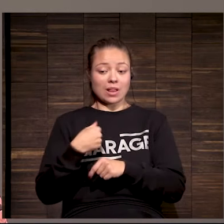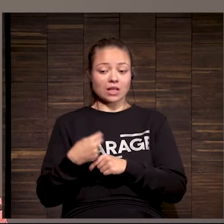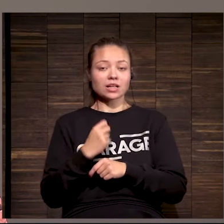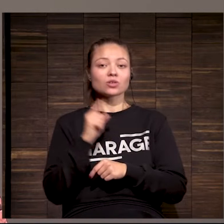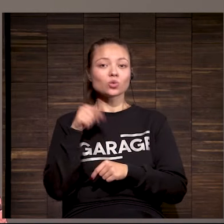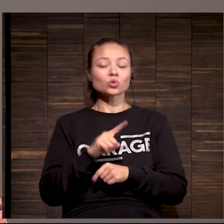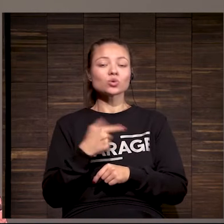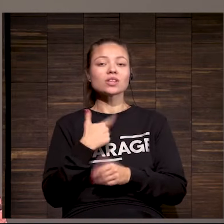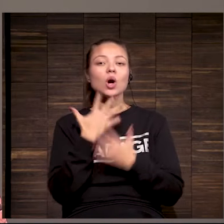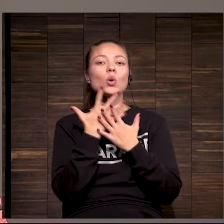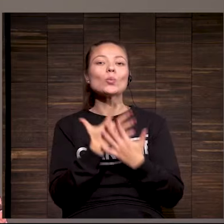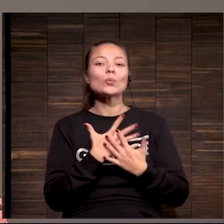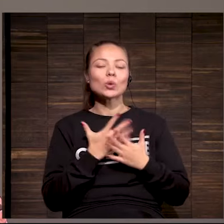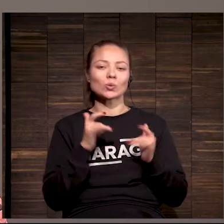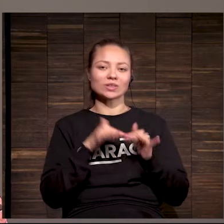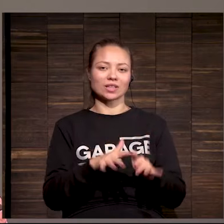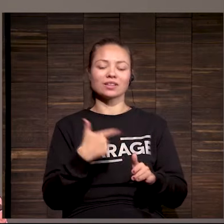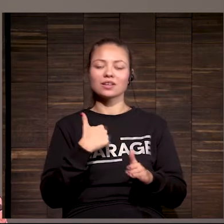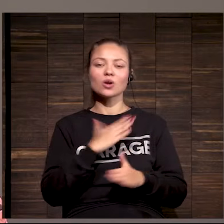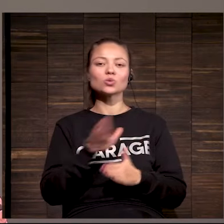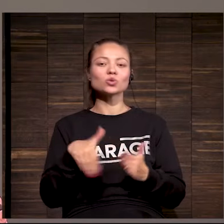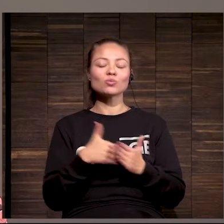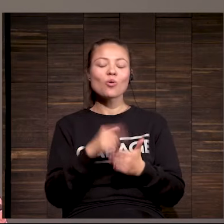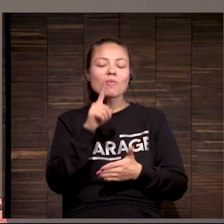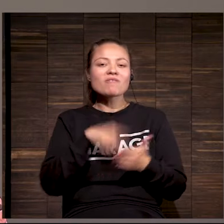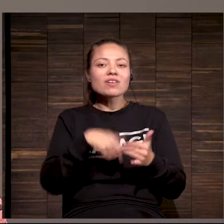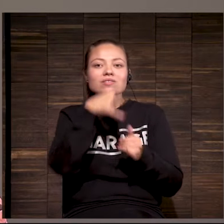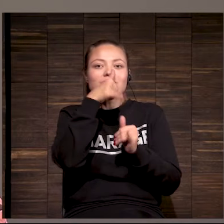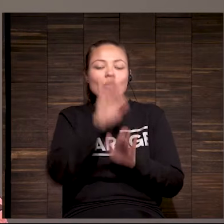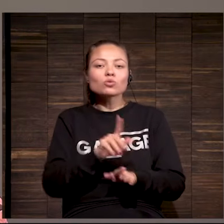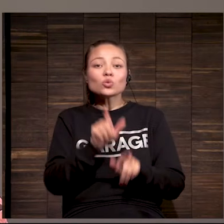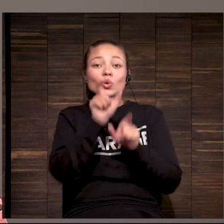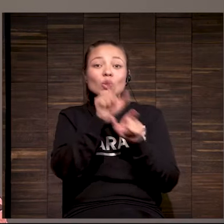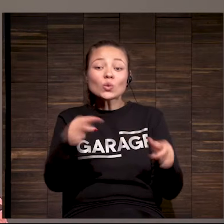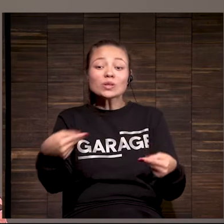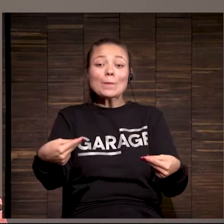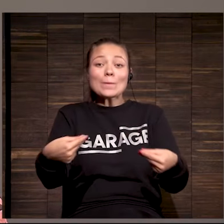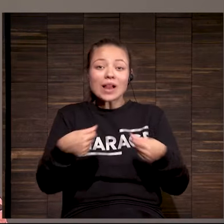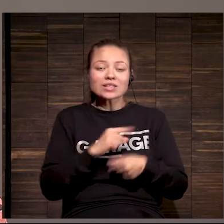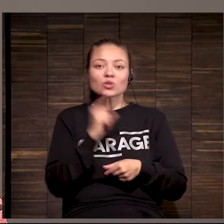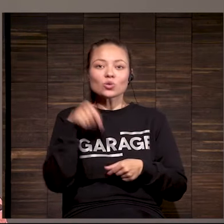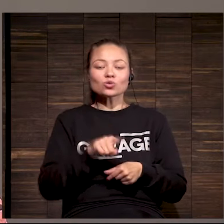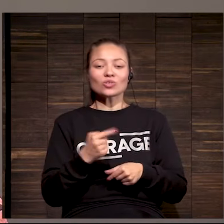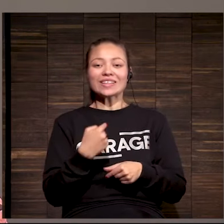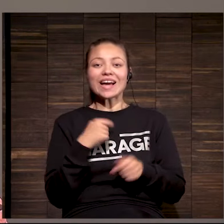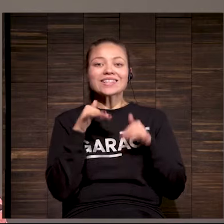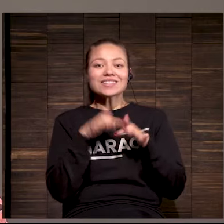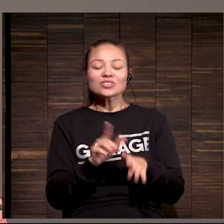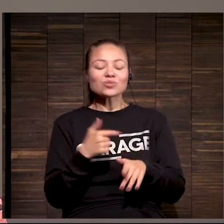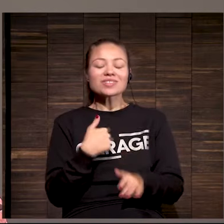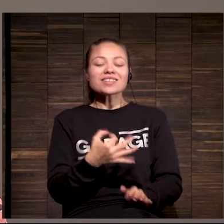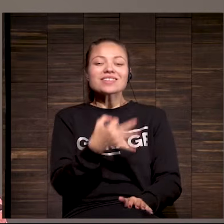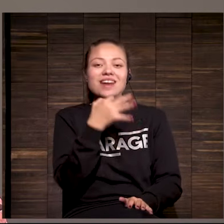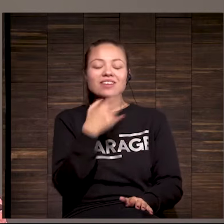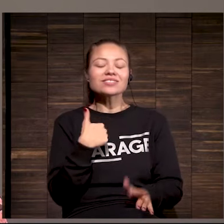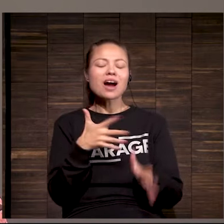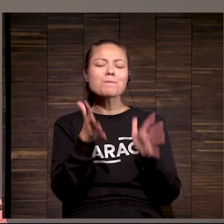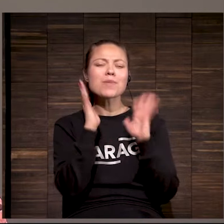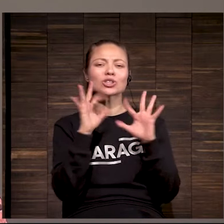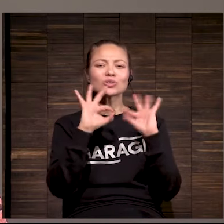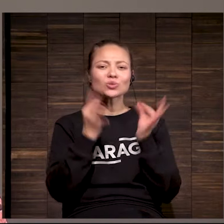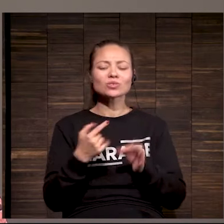люблю делать я до сих пор поверить не могу что людям не платят за то что я делаю то что мне нравится и обожаю